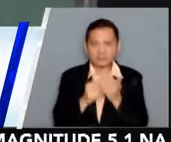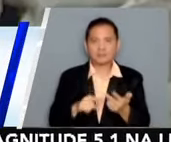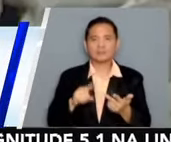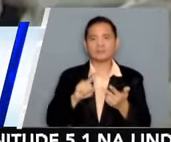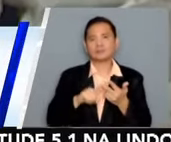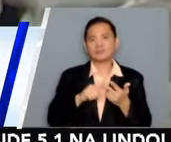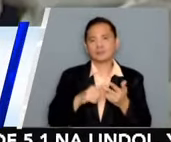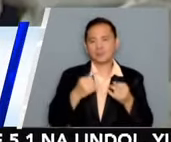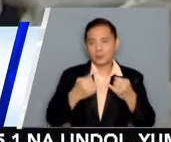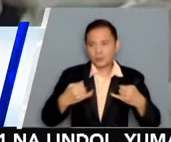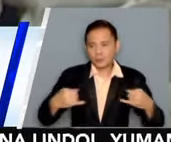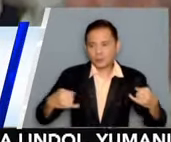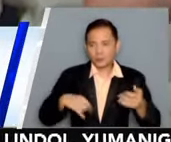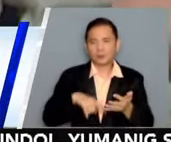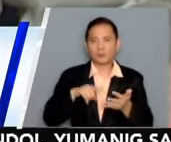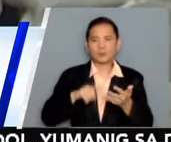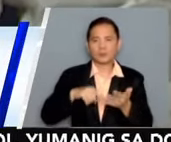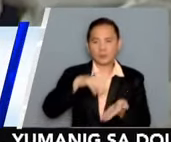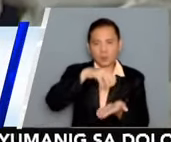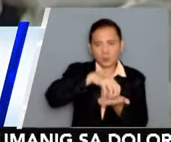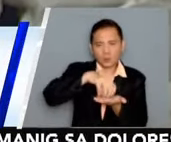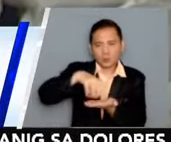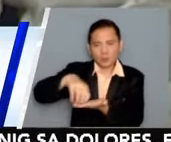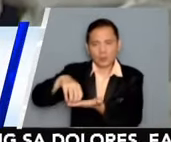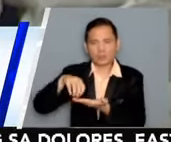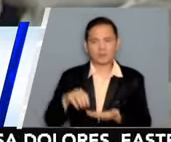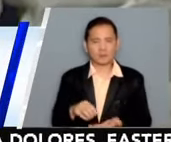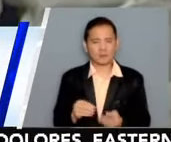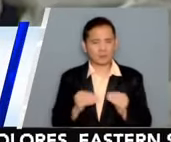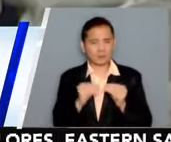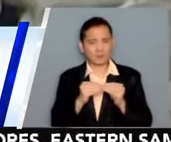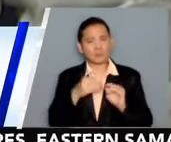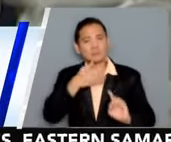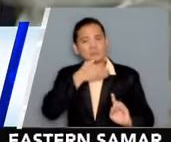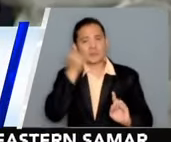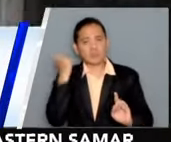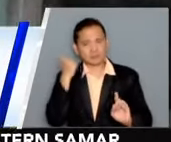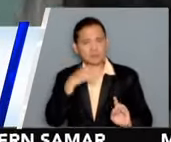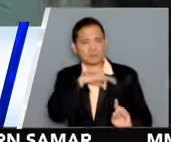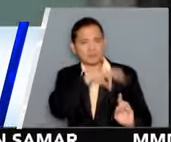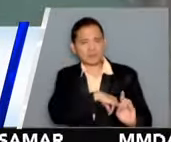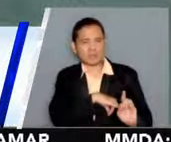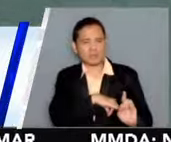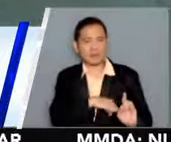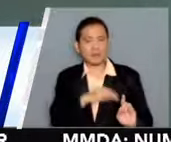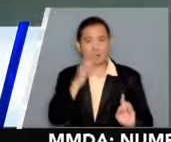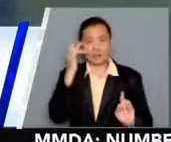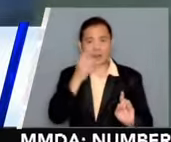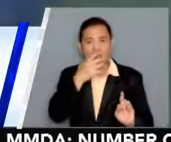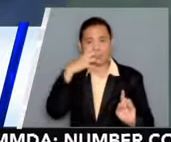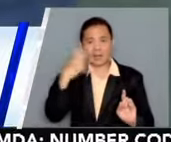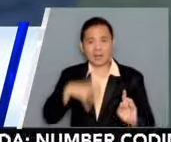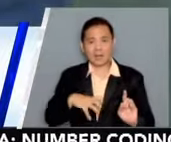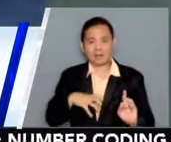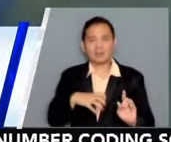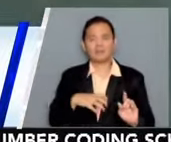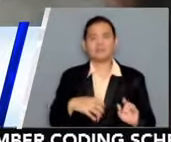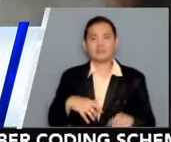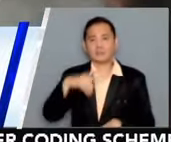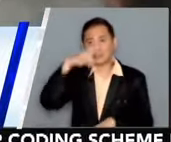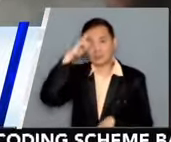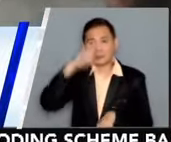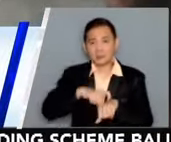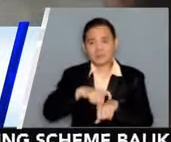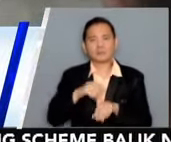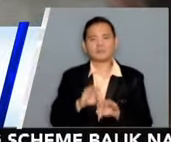siomay. Mas maganda ang kita po ngayon lalo sa shake kasi sobra pong init. Kahit mainit, kailangan kunting sipag po